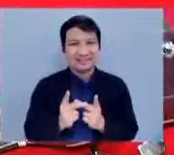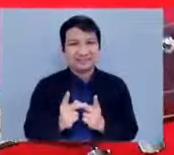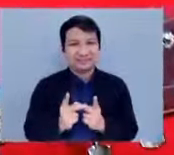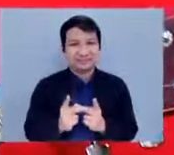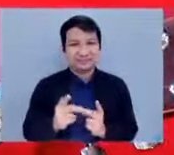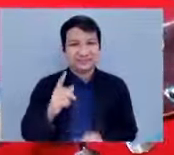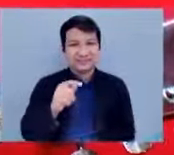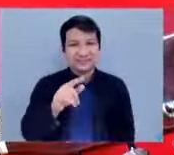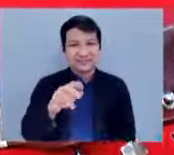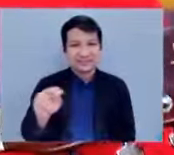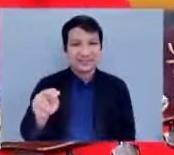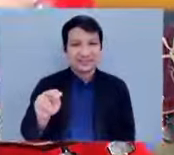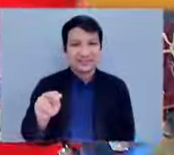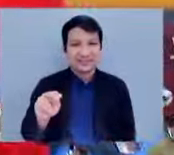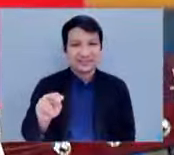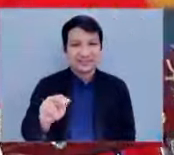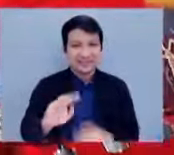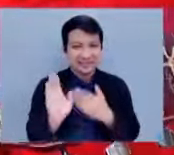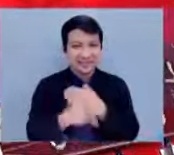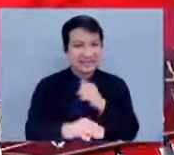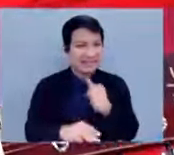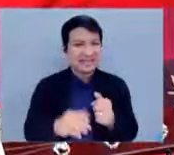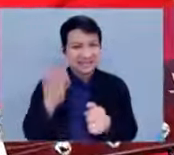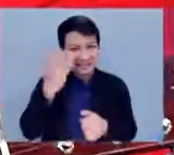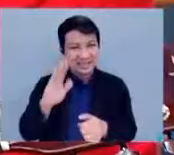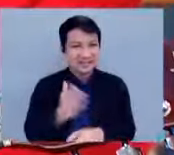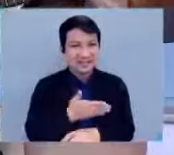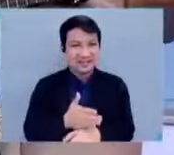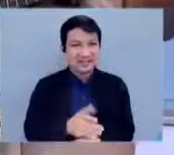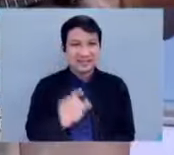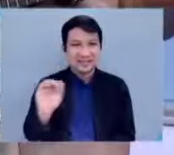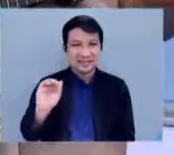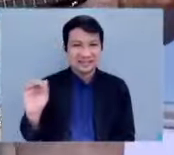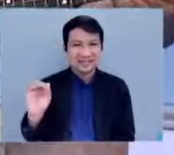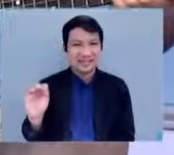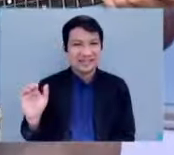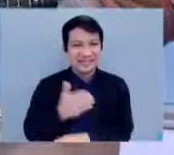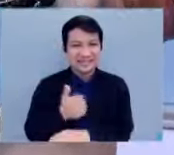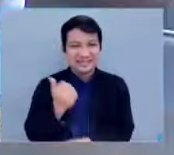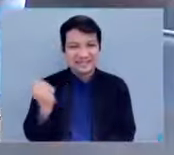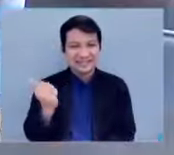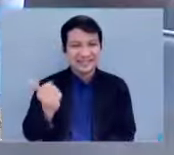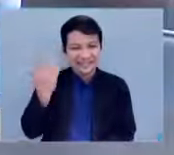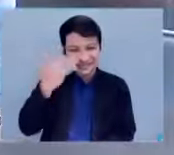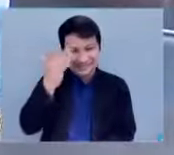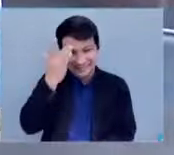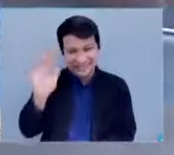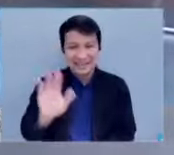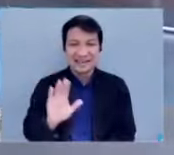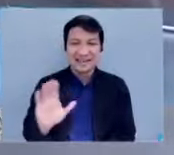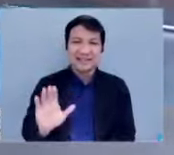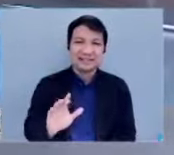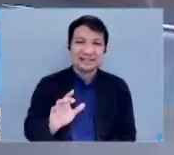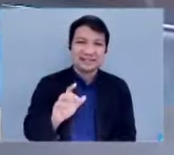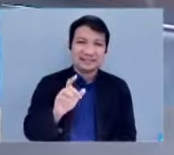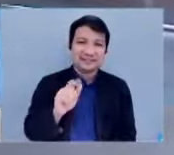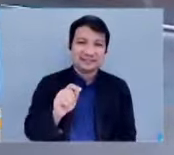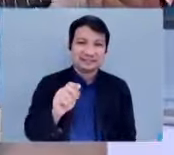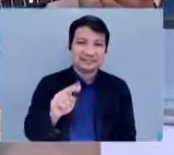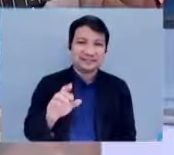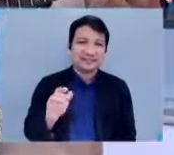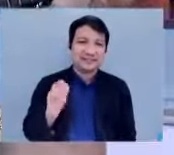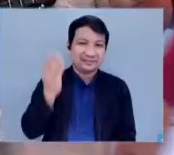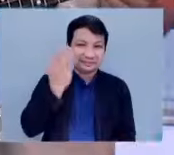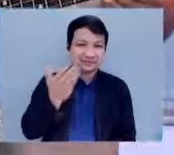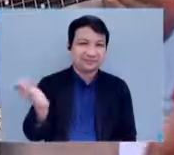valedictorian namin Hindi siya marunong kumanta ito magaling napakagaling masasabi ko datin mag Kumusta ka muna sa